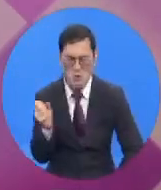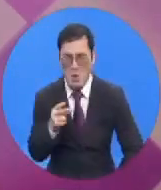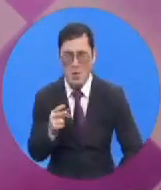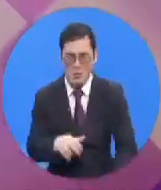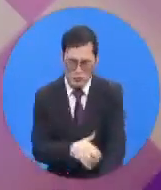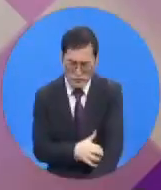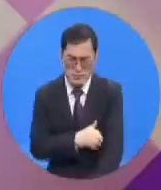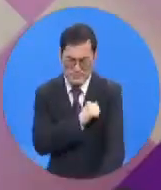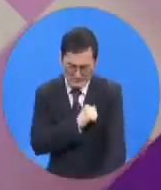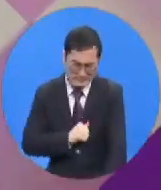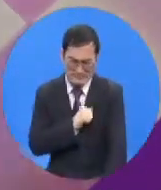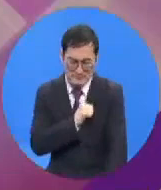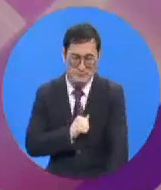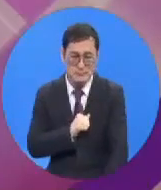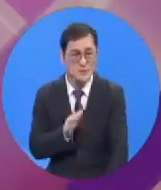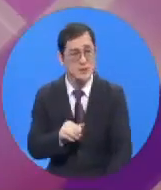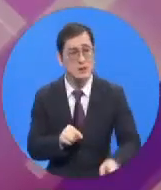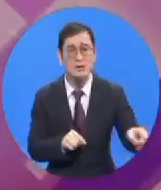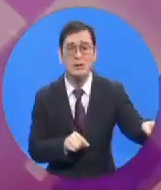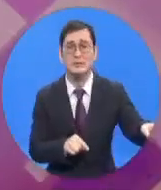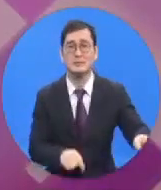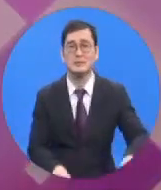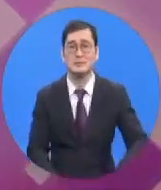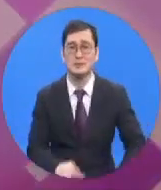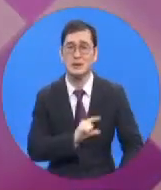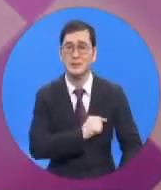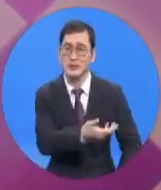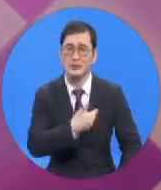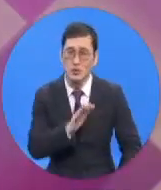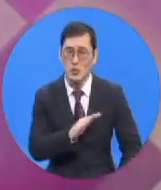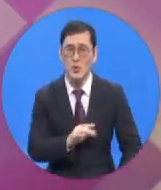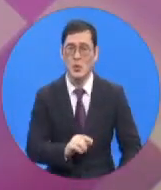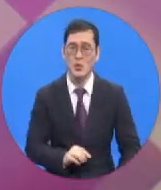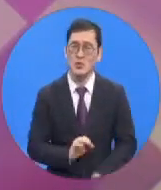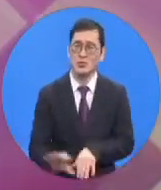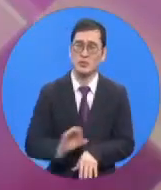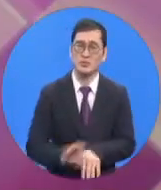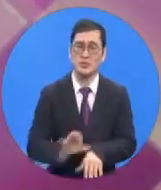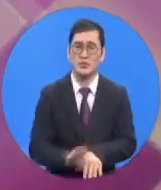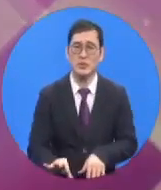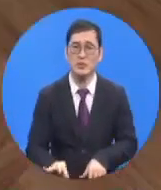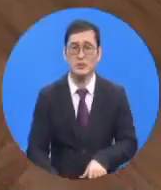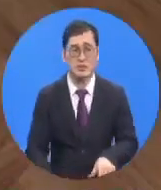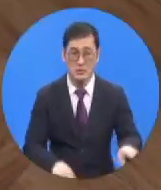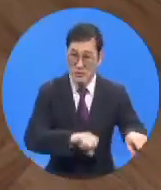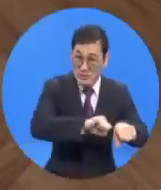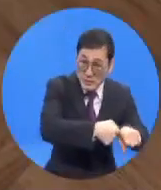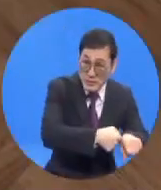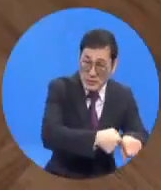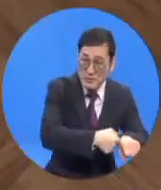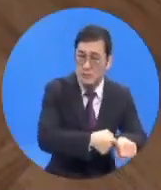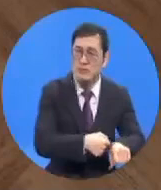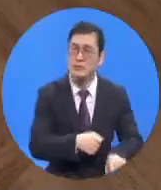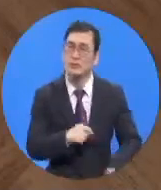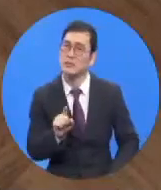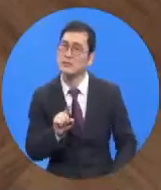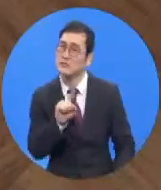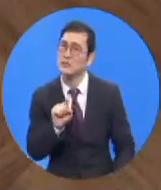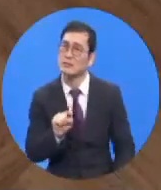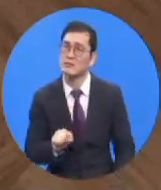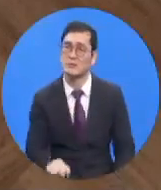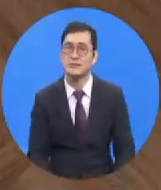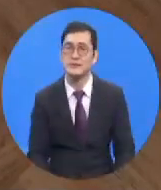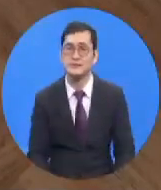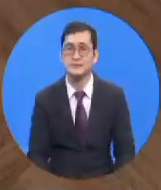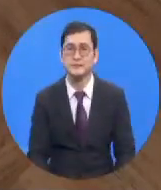어디까지 협조고 어디서부터 강제할 수 있는지 그 논란이 분명히 존재할 것 같아요. 저는 두 분 먼저 말씀하신 건에 대부분 많은